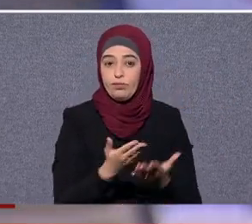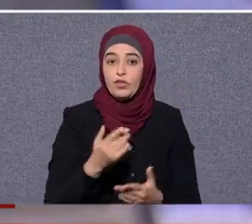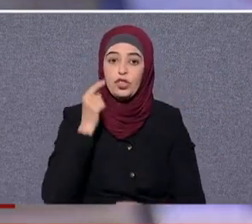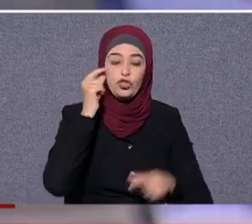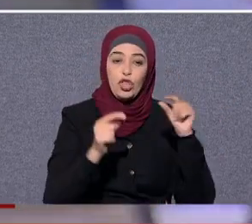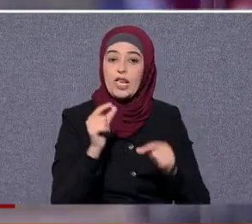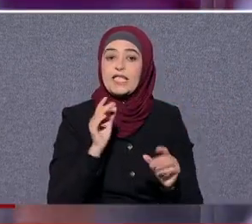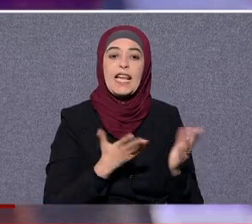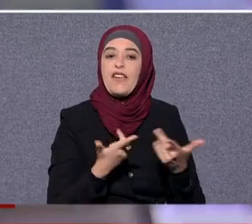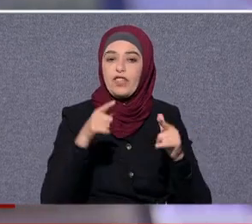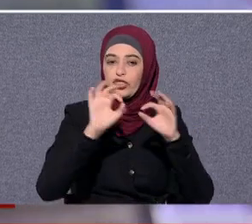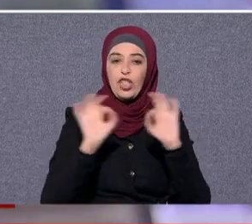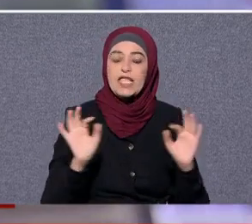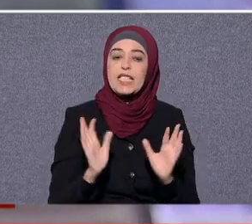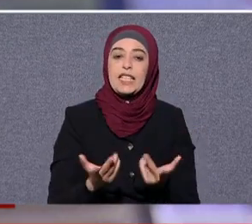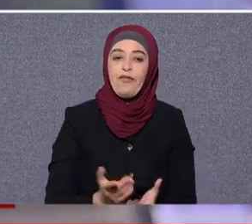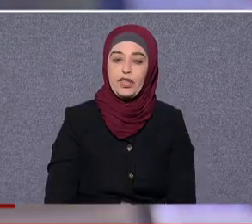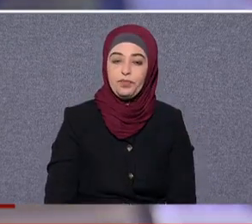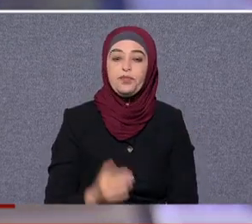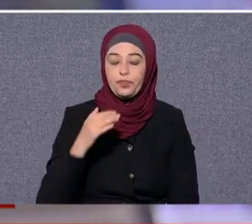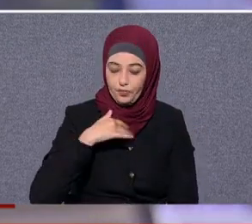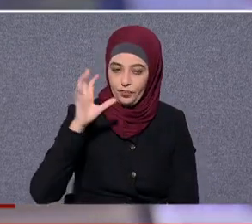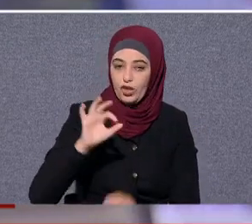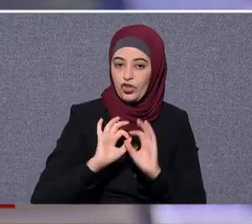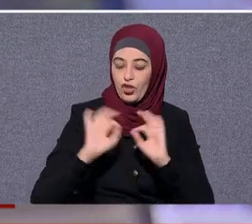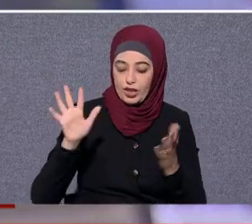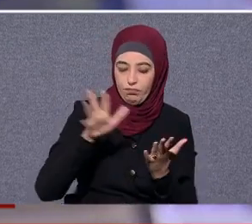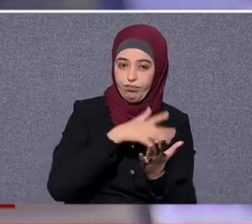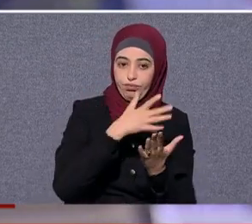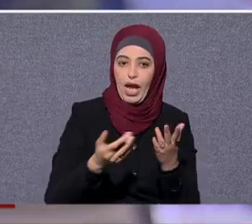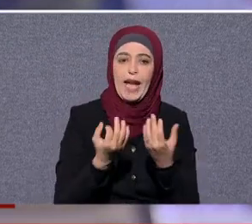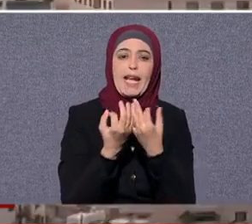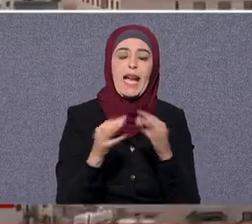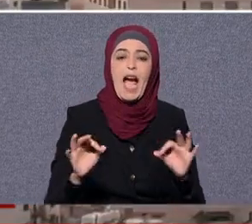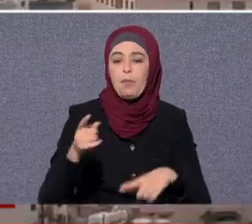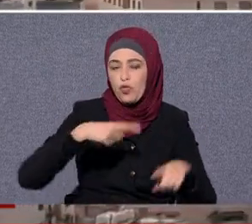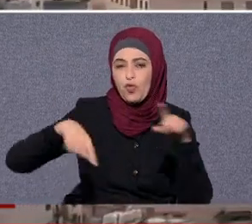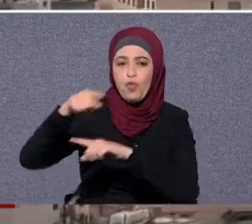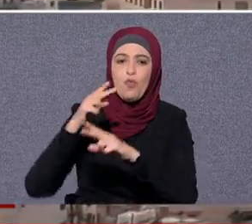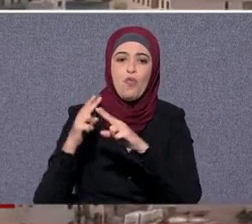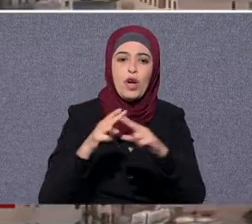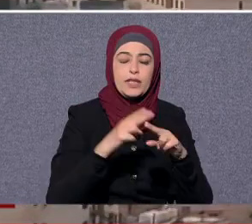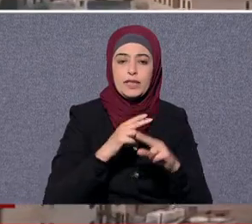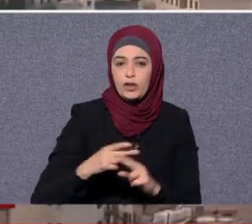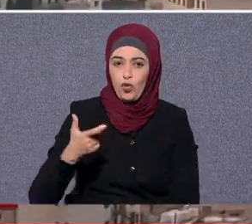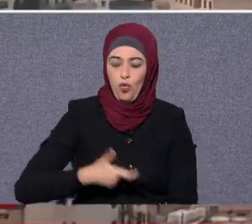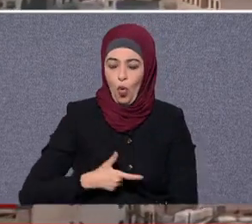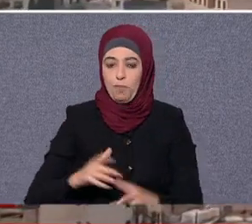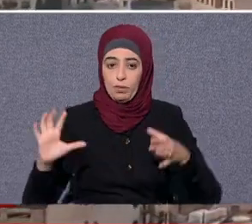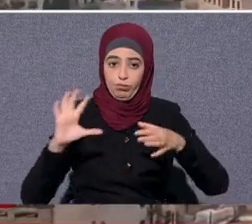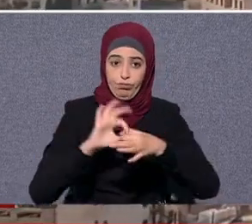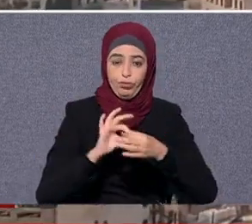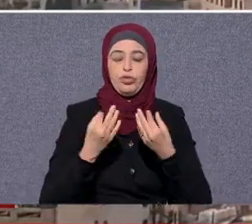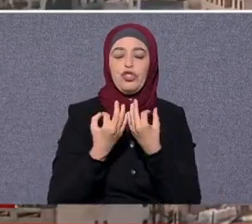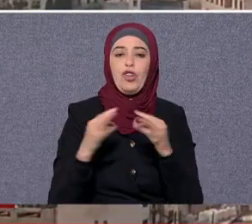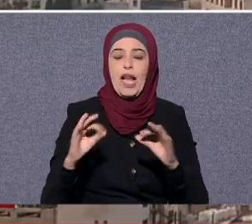حاليا؟ نعم، تم إعداد خطة متكاملة من كافة المؤسسات ذات العلاقة